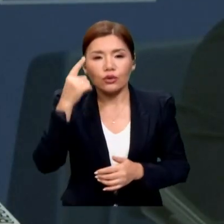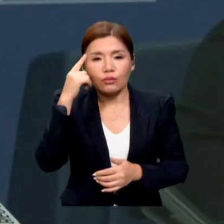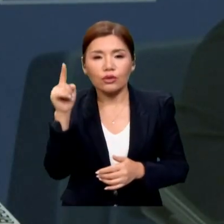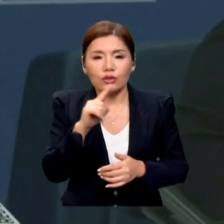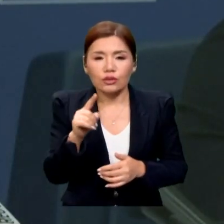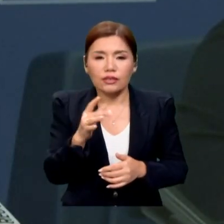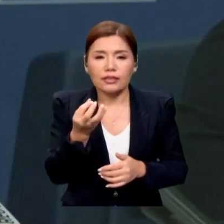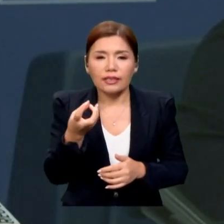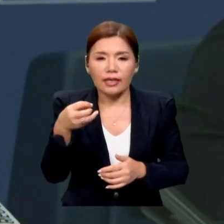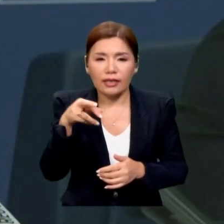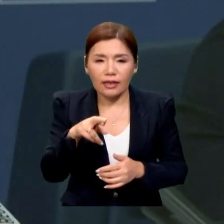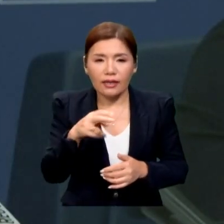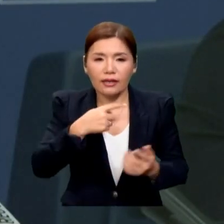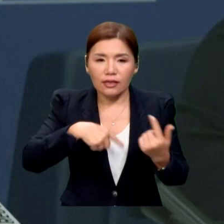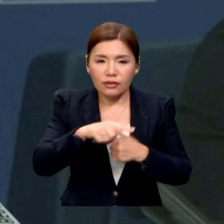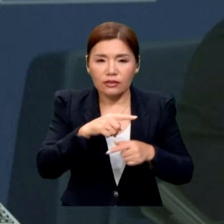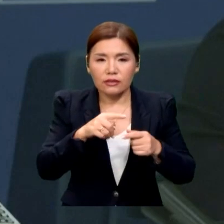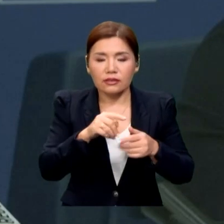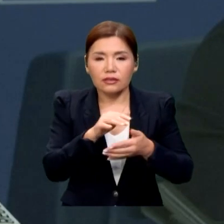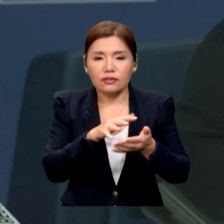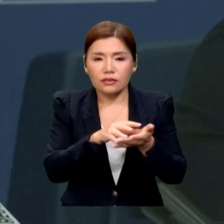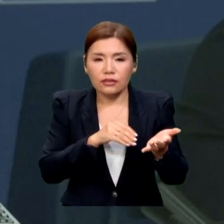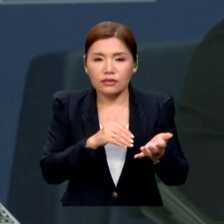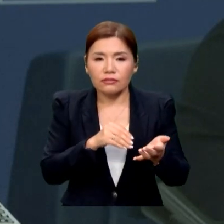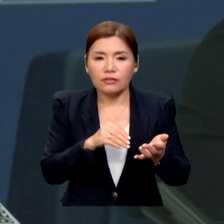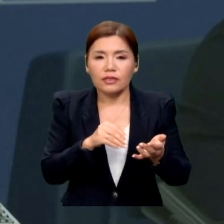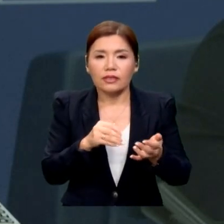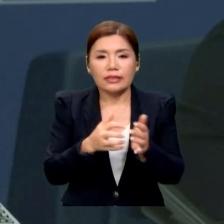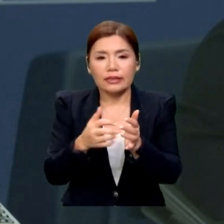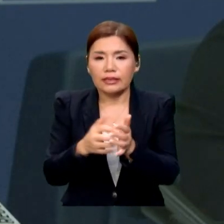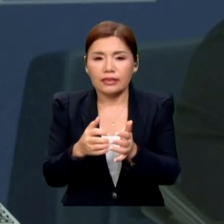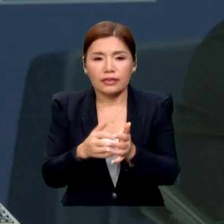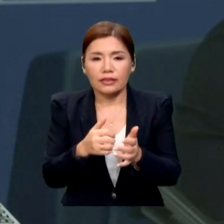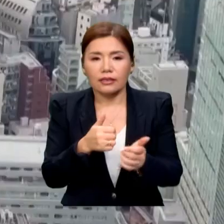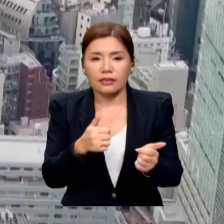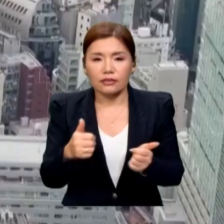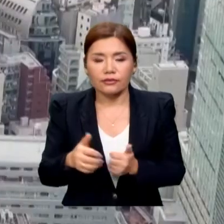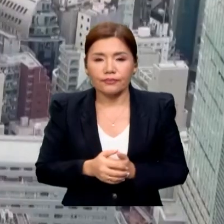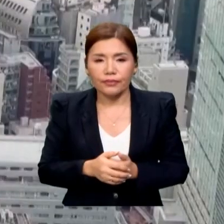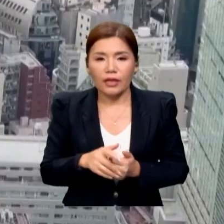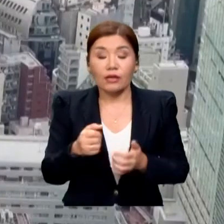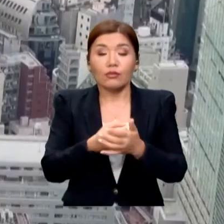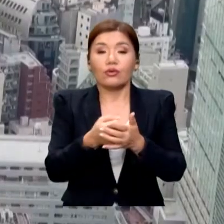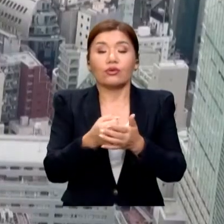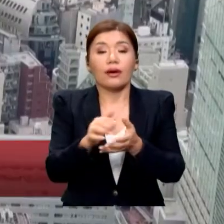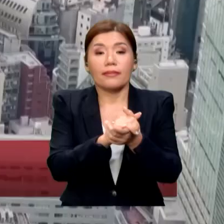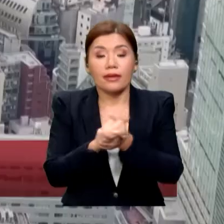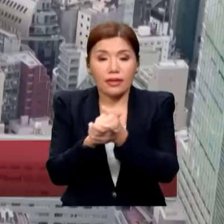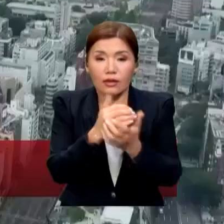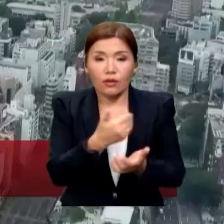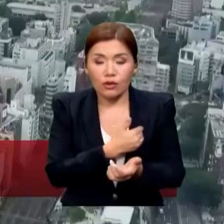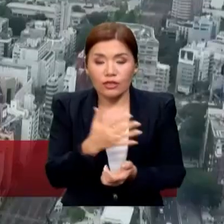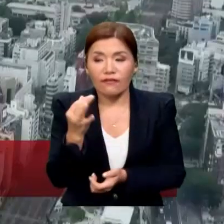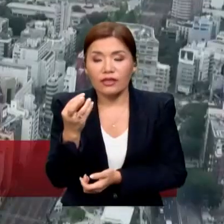And I think that the strategy, what we follow as European Union, is not good. А для достижения мира, как утверждает